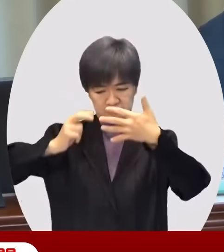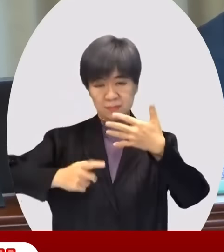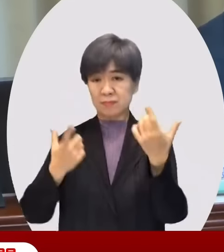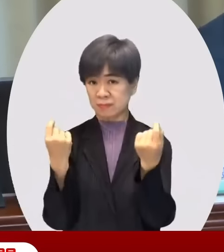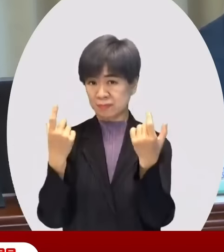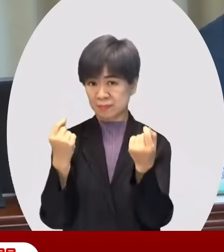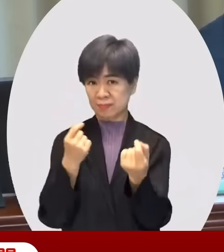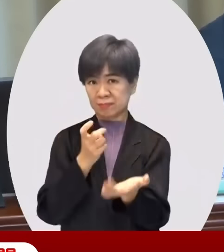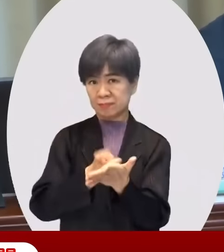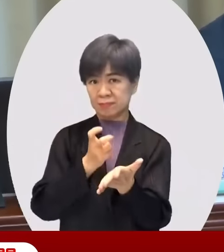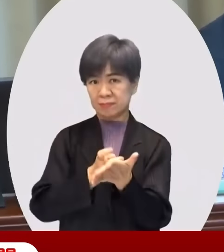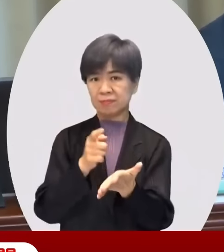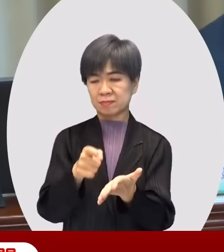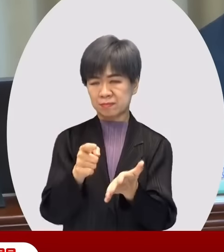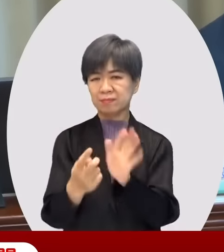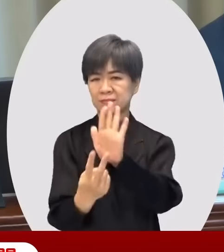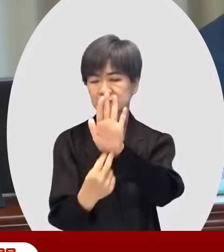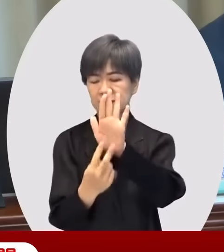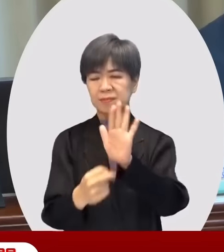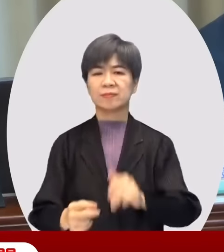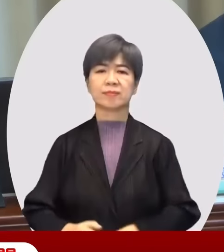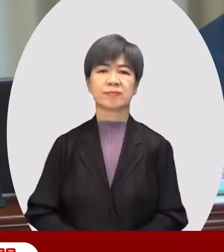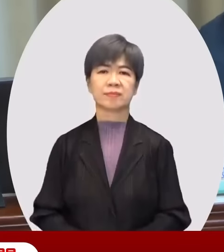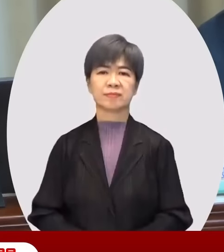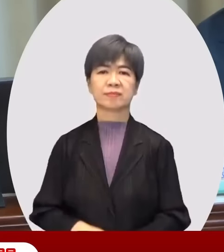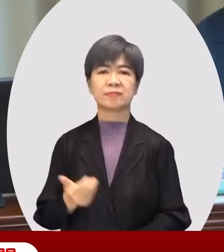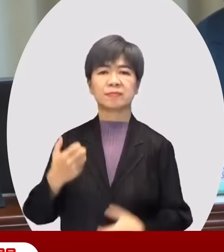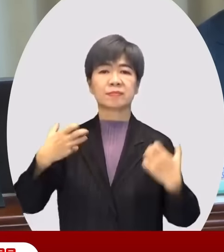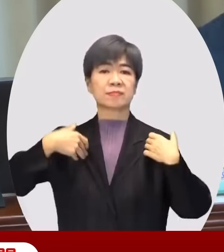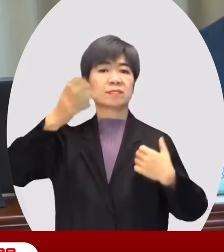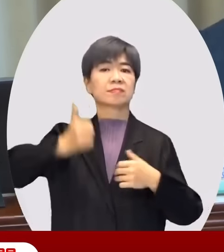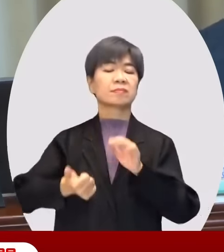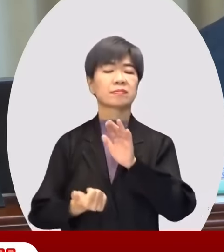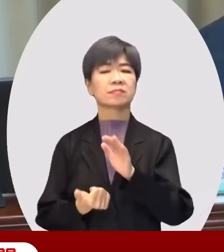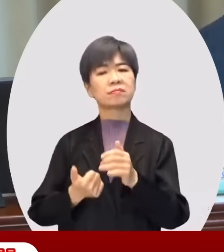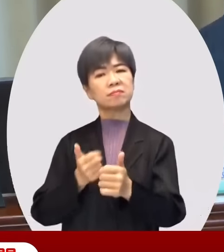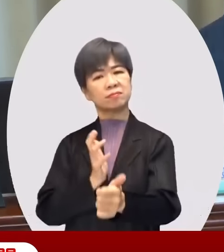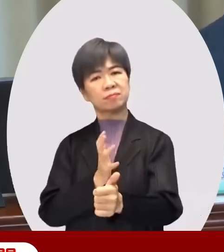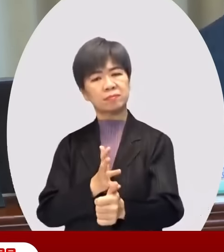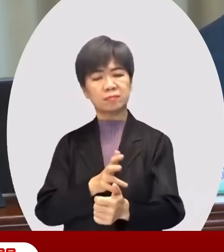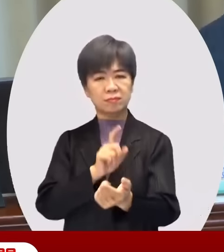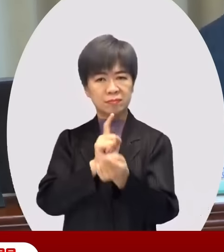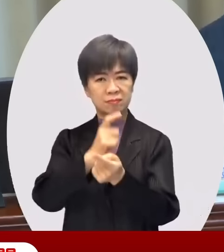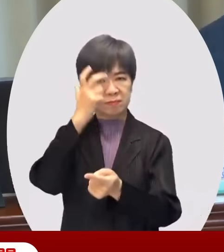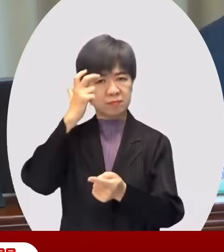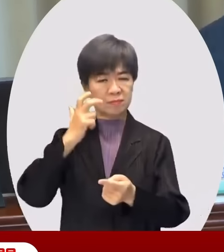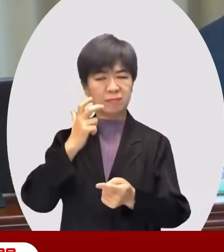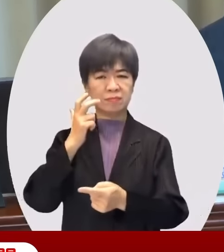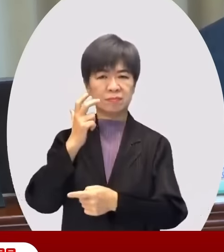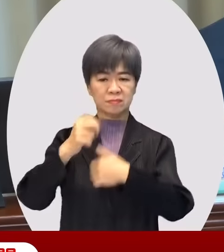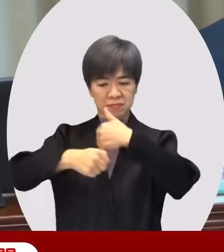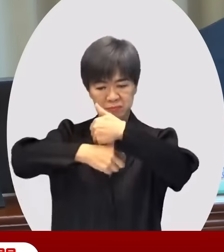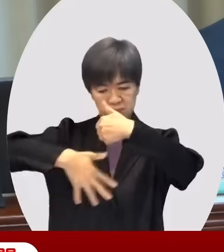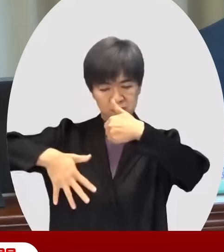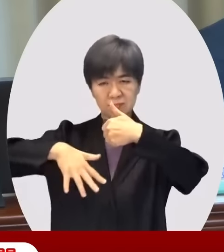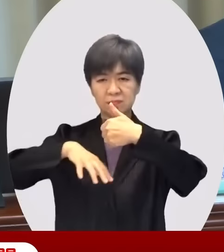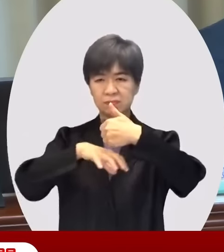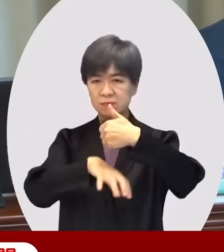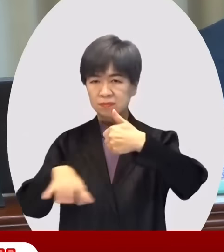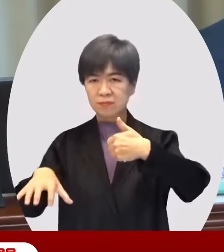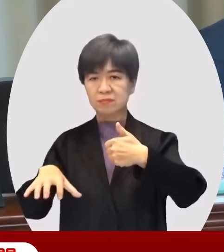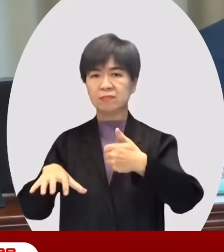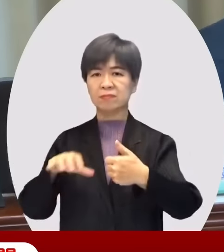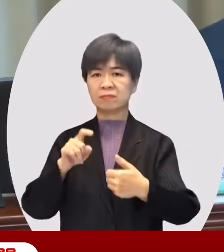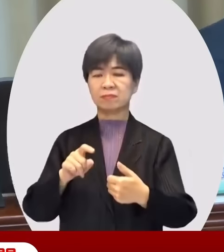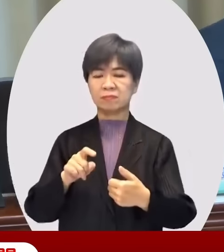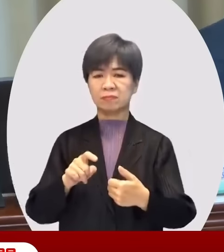标准来加以解释，这是我的意思。那至于刚刚审判长在问的是说，对于宪法机关在它的规